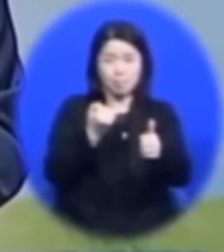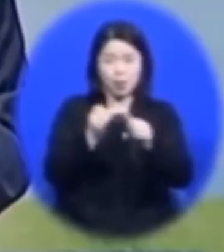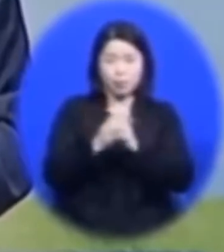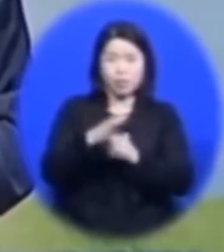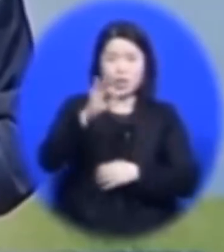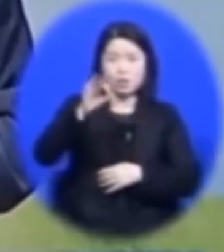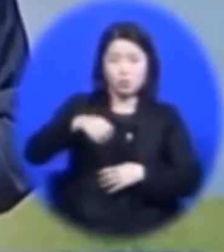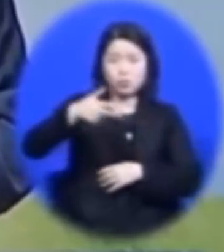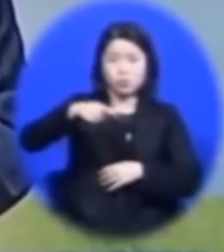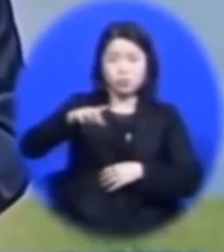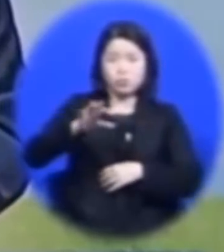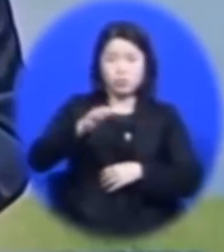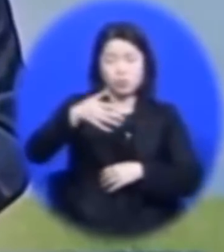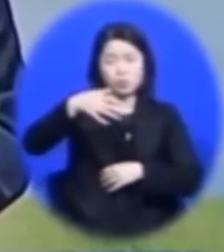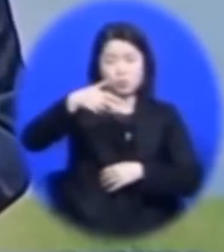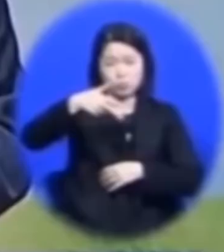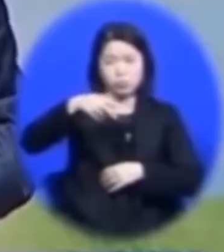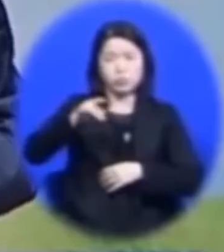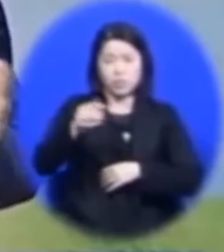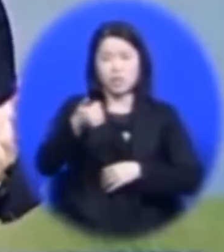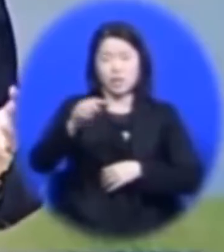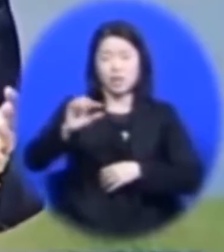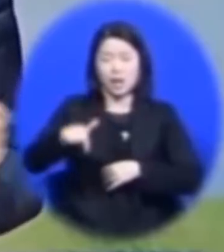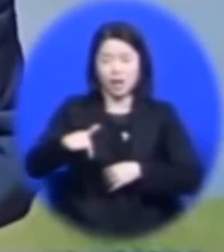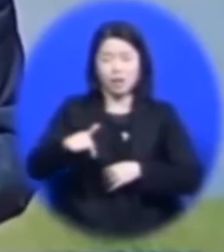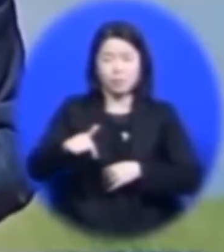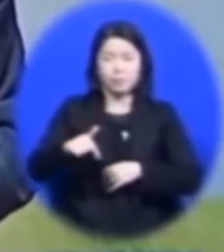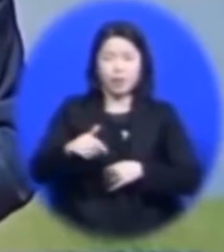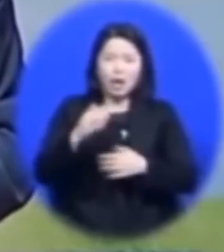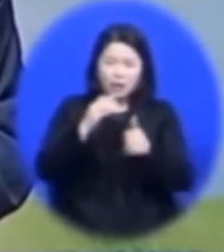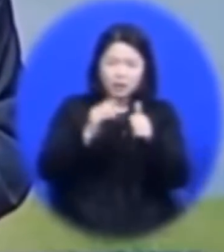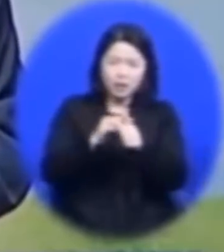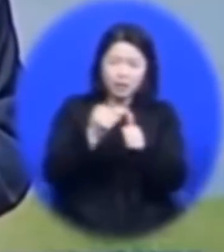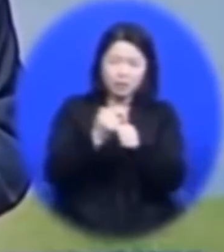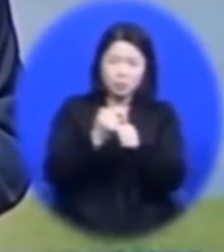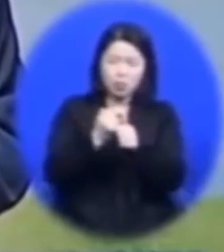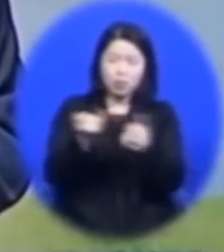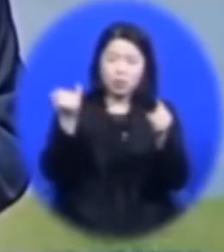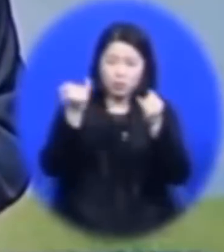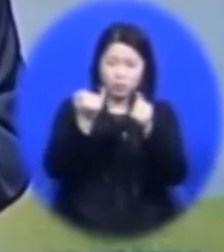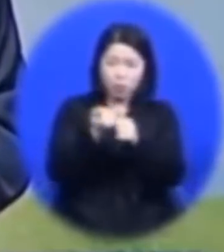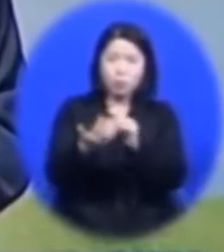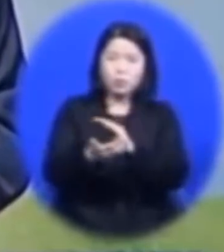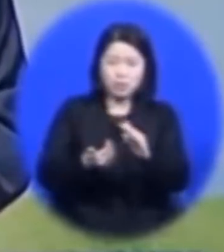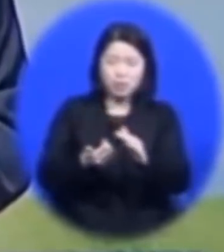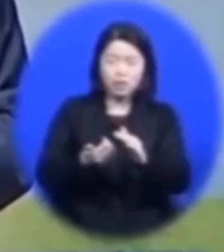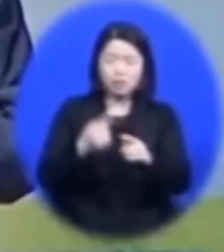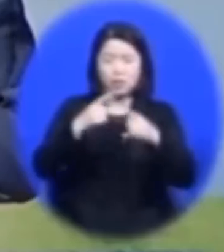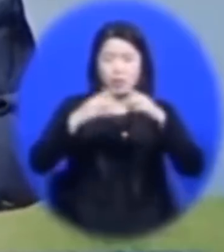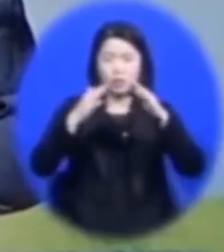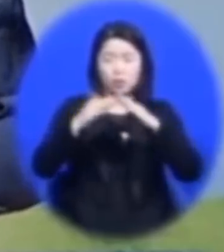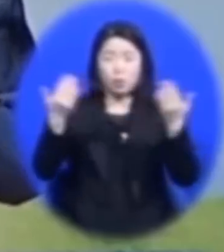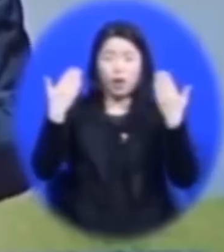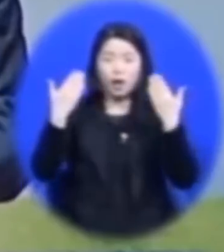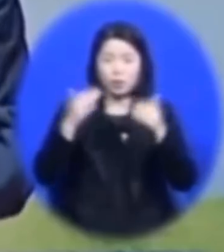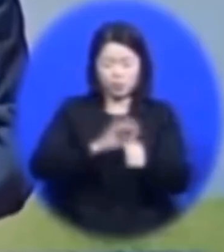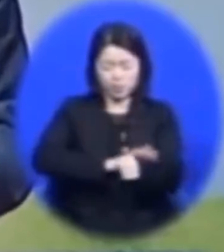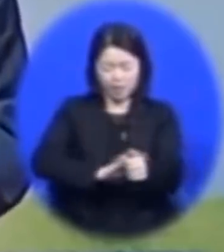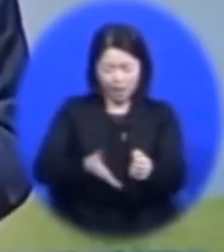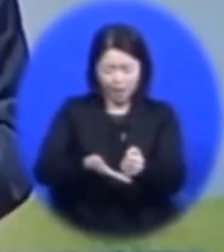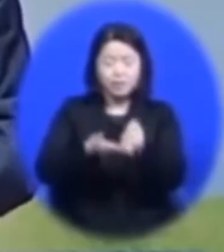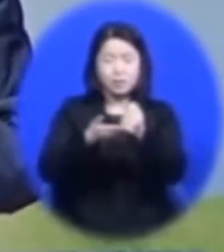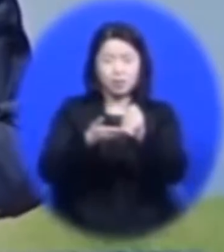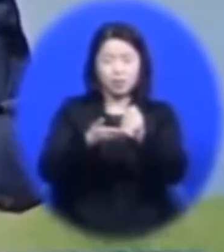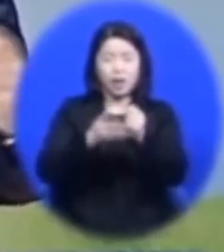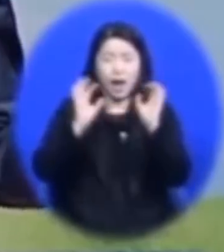그는 총각 일대의 그렇게 교회학교를 잘 섬겨 따 그럽니다 아이들에게 말씀을 잘